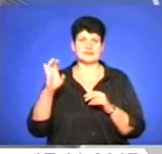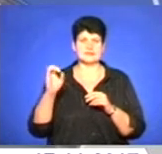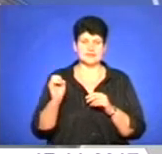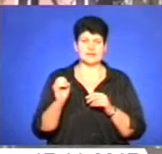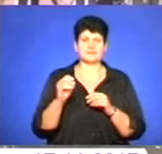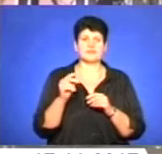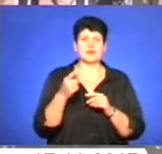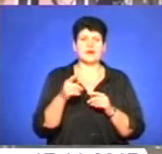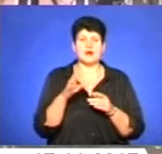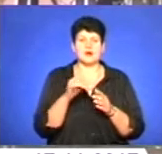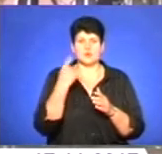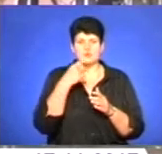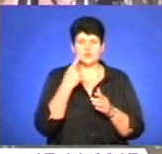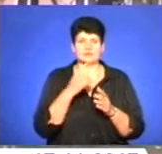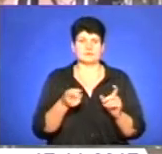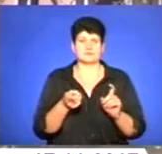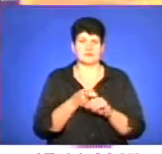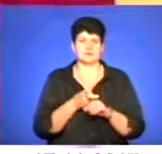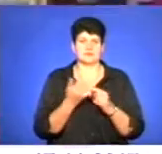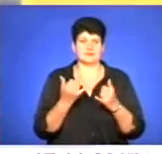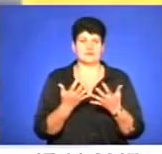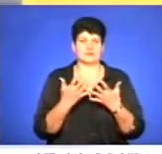От особу її спільниці досі встановлюють.